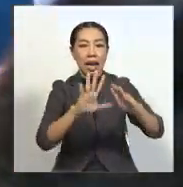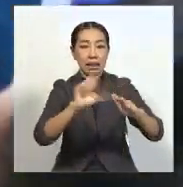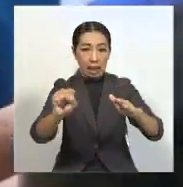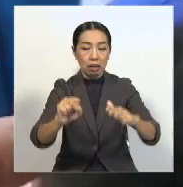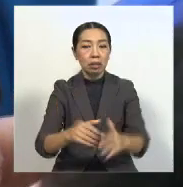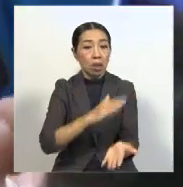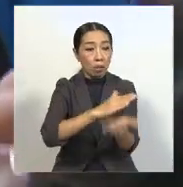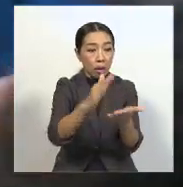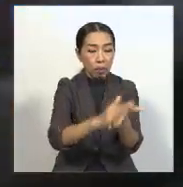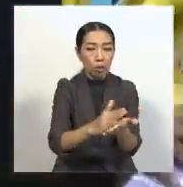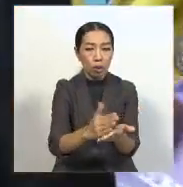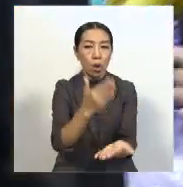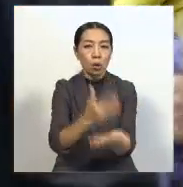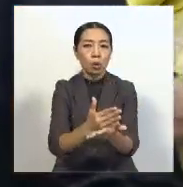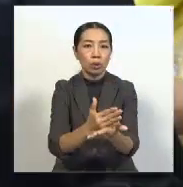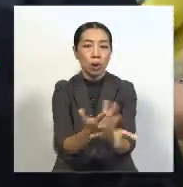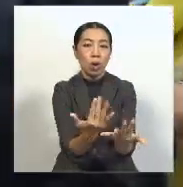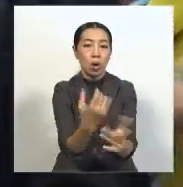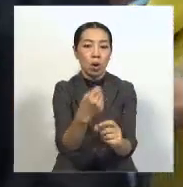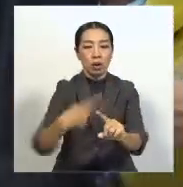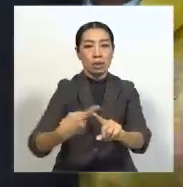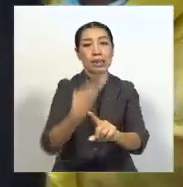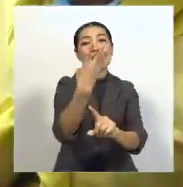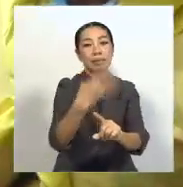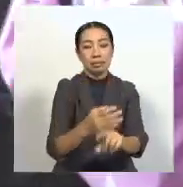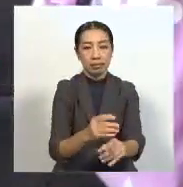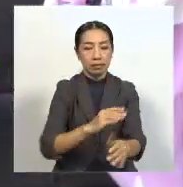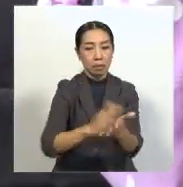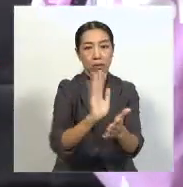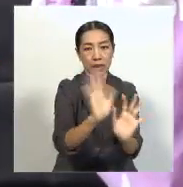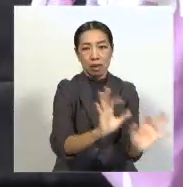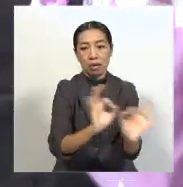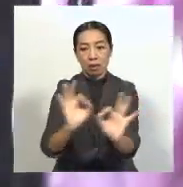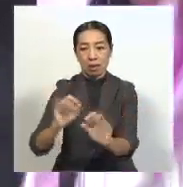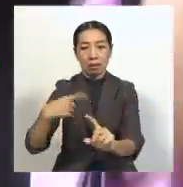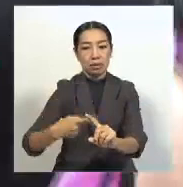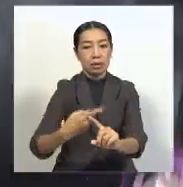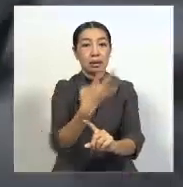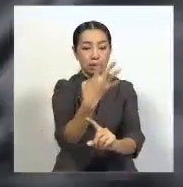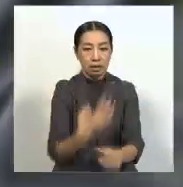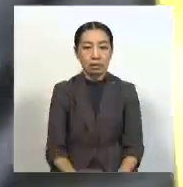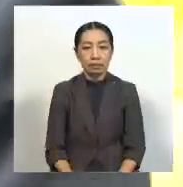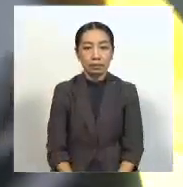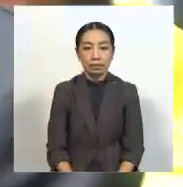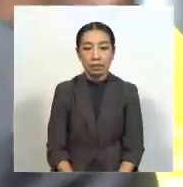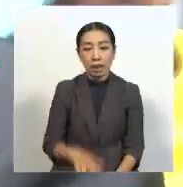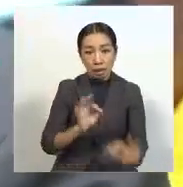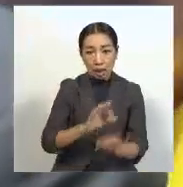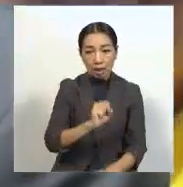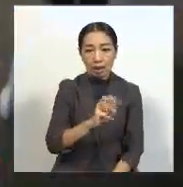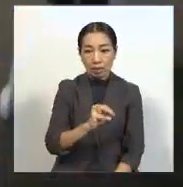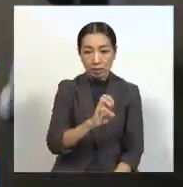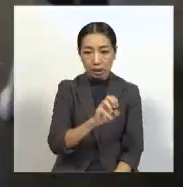หนี้นะครับเป็นเวลา4เดือนขณะเดียวกันความช่วยเหลือของธนาคารพัฒนาวิสาหกิจขนาดกลางและขนาดย่อมนะครับ